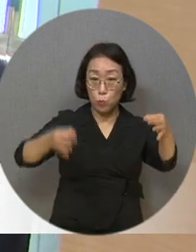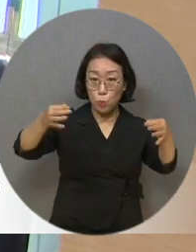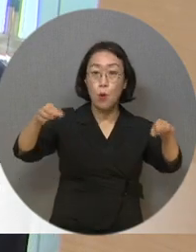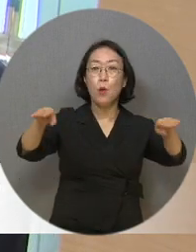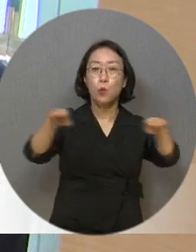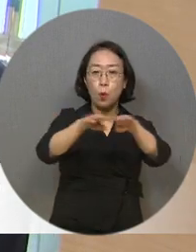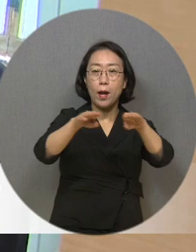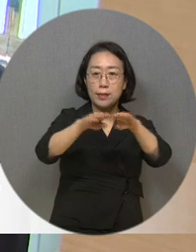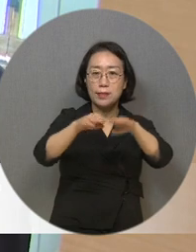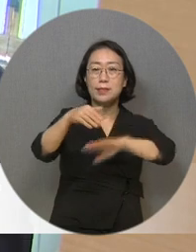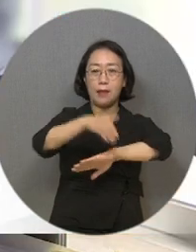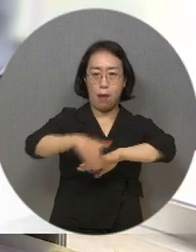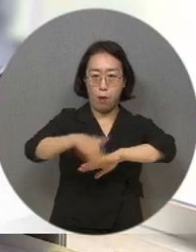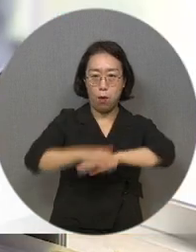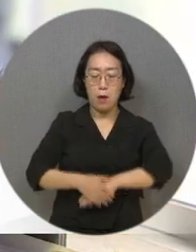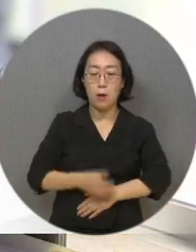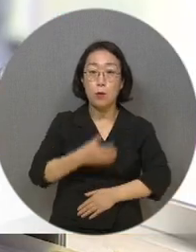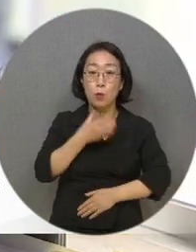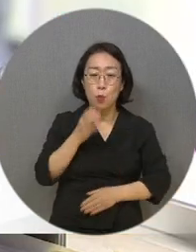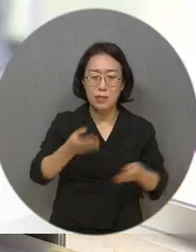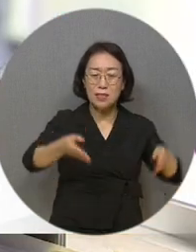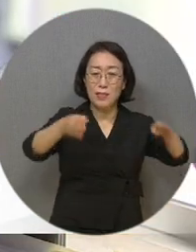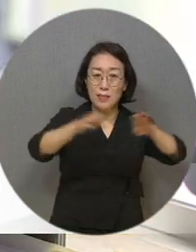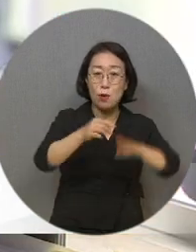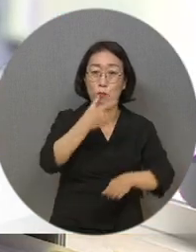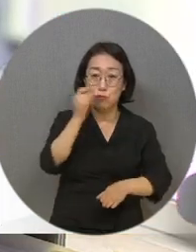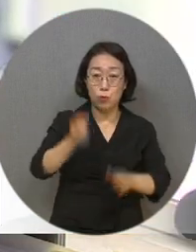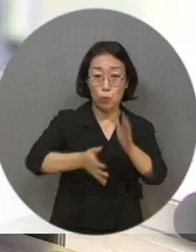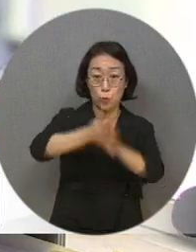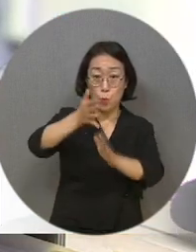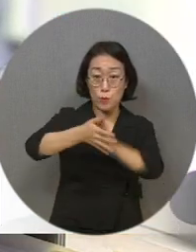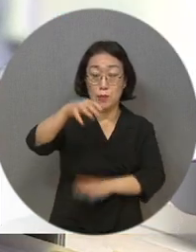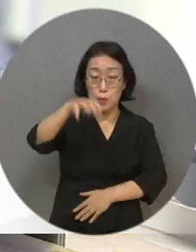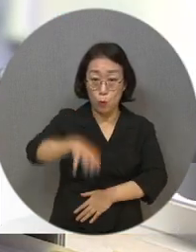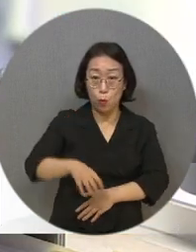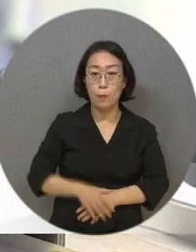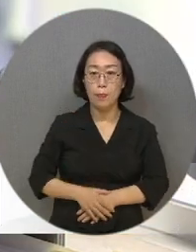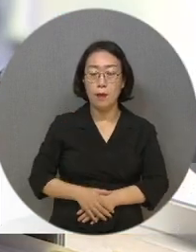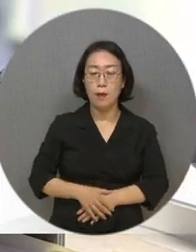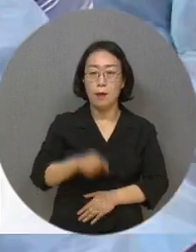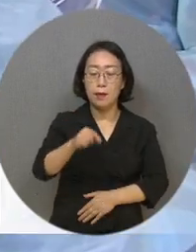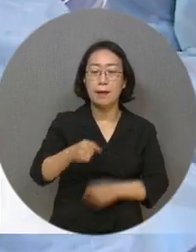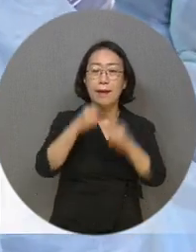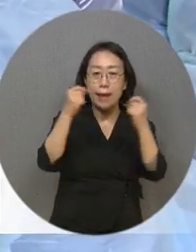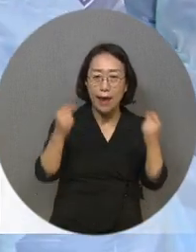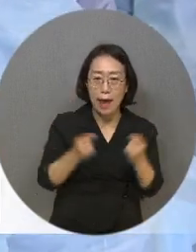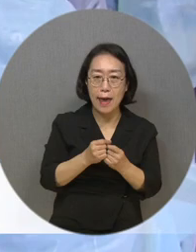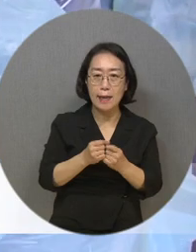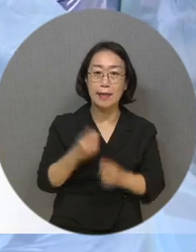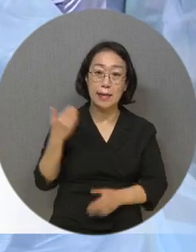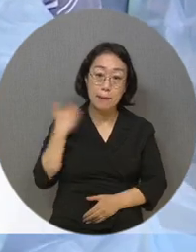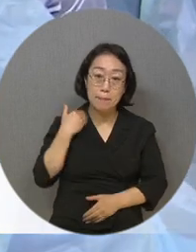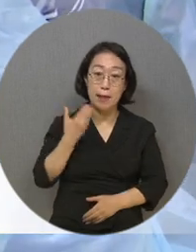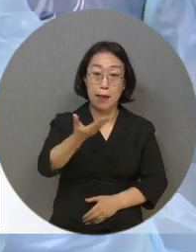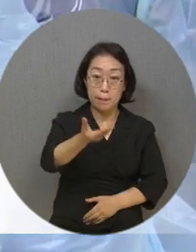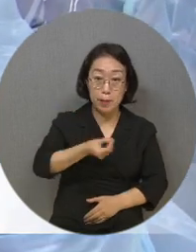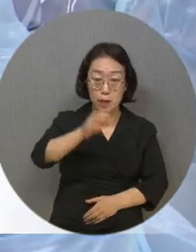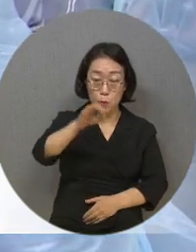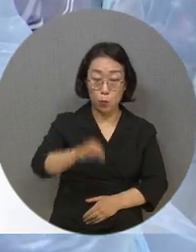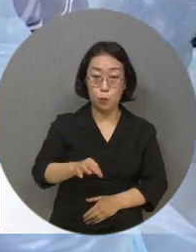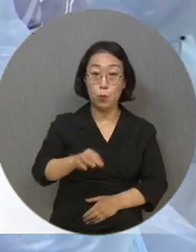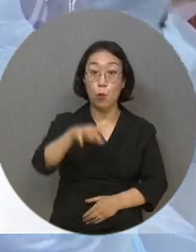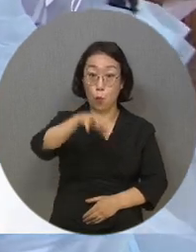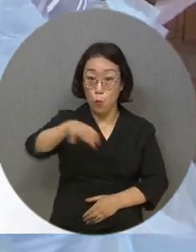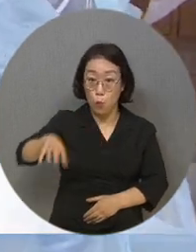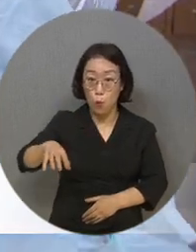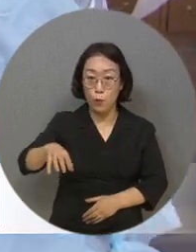겁니다. 노인 요양시설이 부족한 도심 지역에서 요양시설에 대한 민간 임대나 임차를 조건부로 허용하는